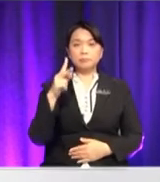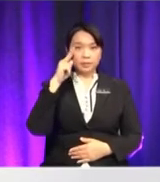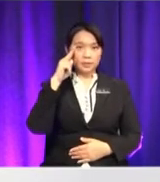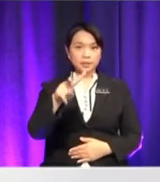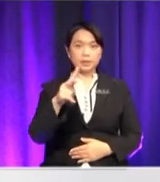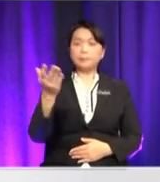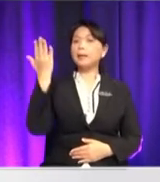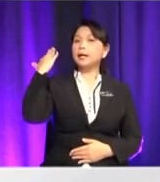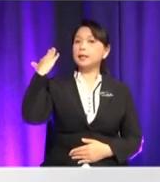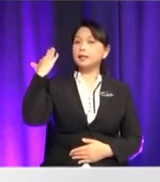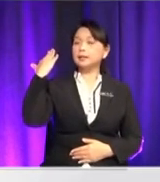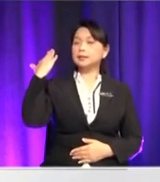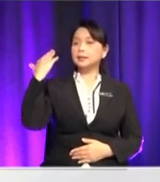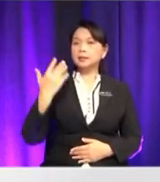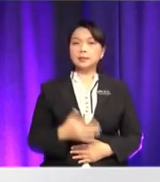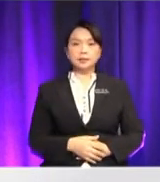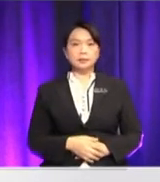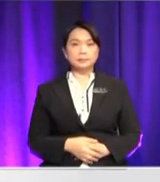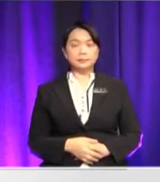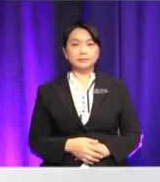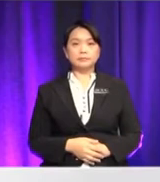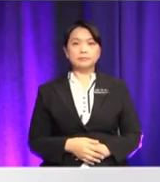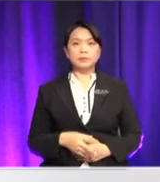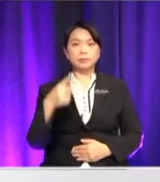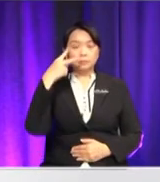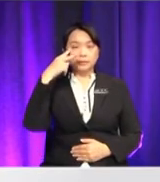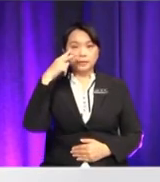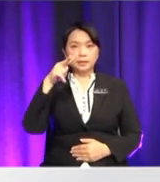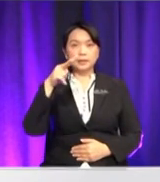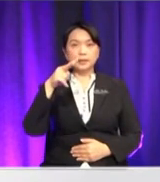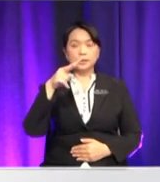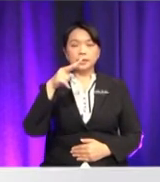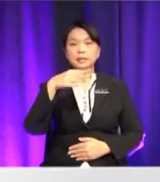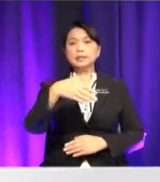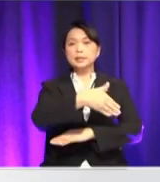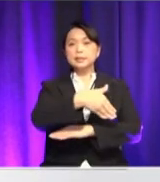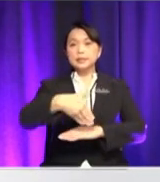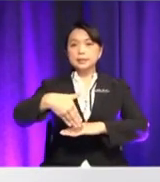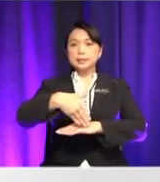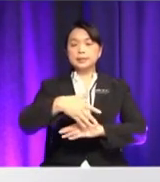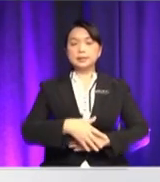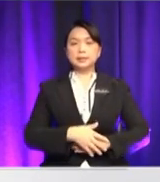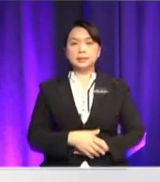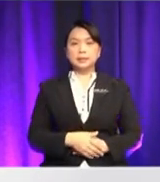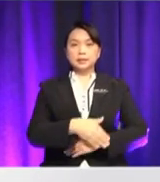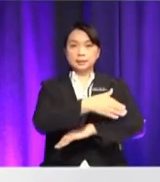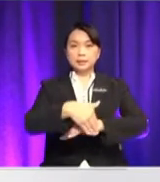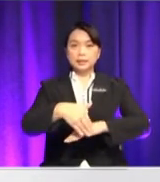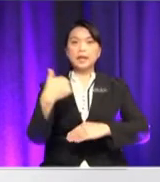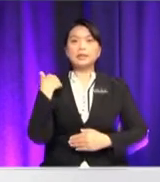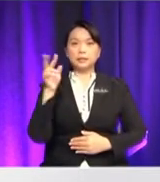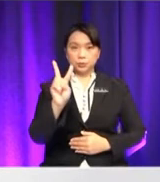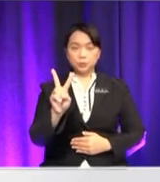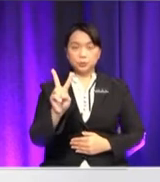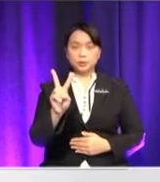pandangan belakang oke baik betul Kondang yang Sisi pandangan Sisi Oke Sisi ada